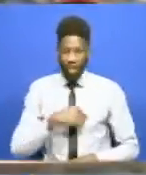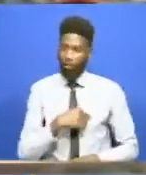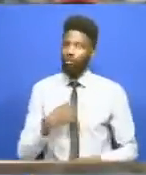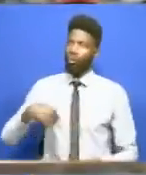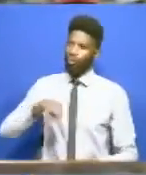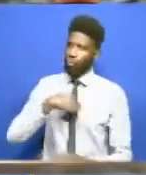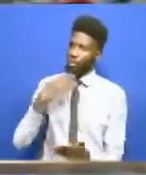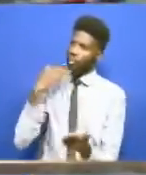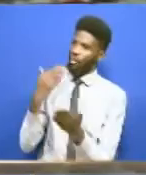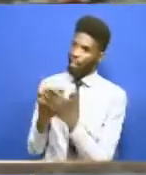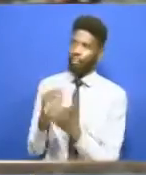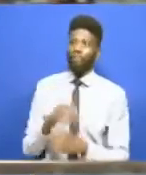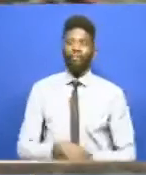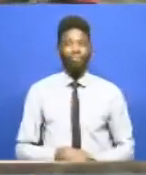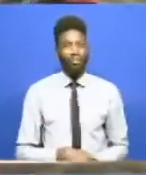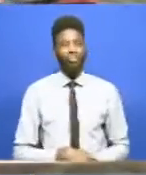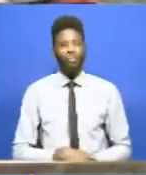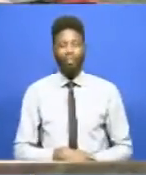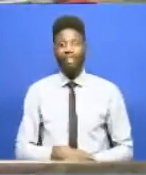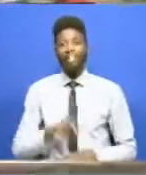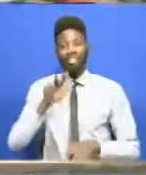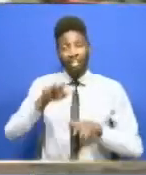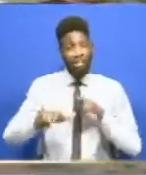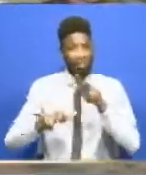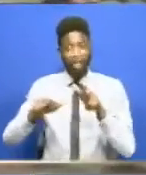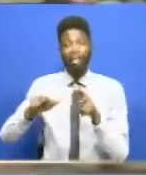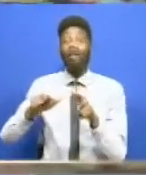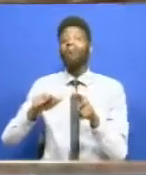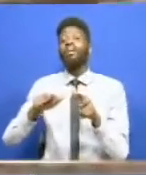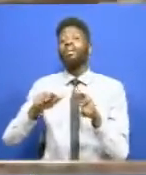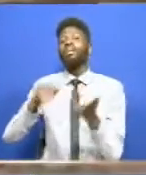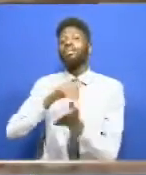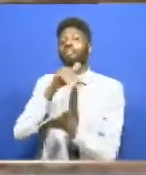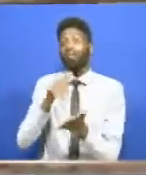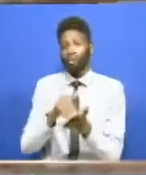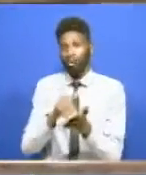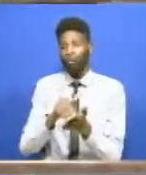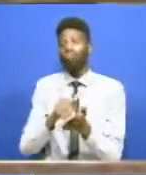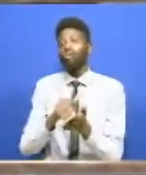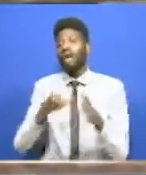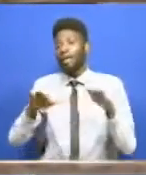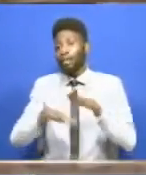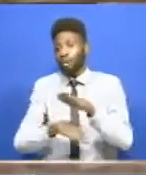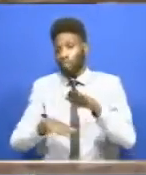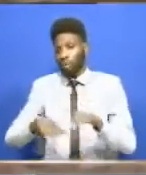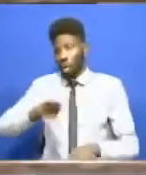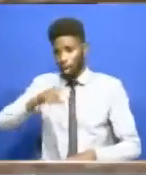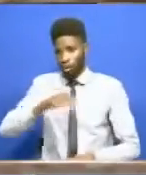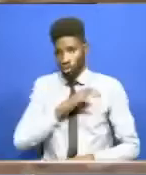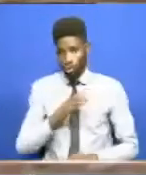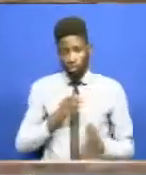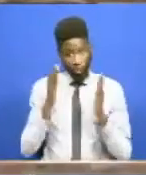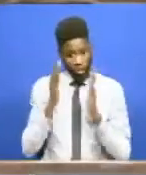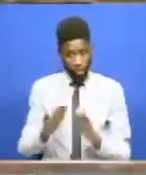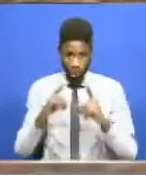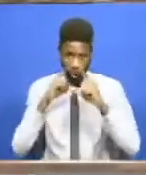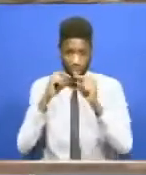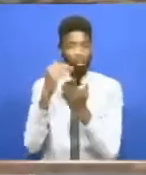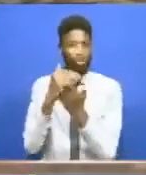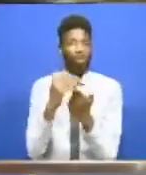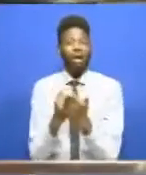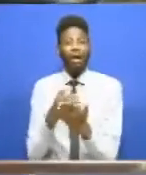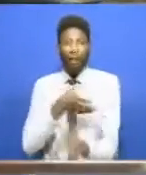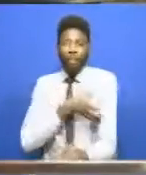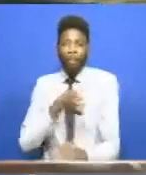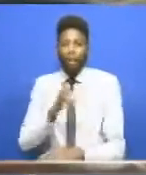hayo. Kirinyaga Central Deputy County Commissioner Jean Ndege admitted that the program has empowered youth not only in the area